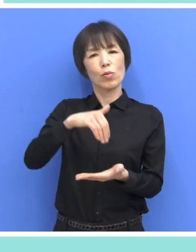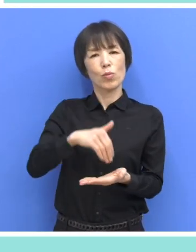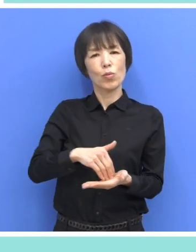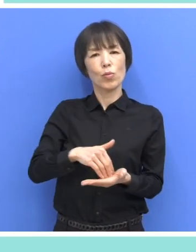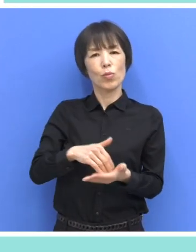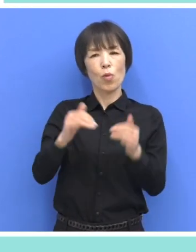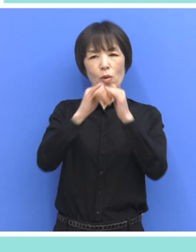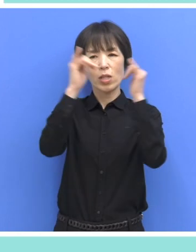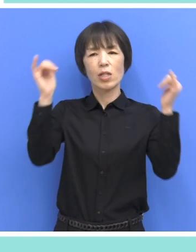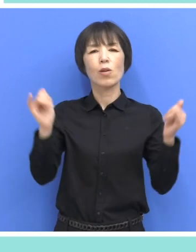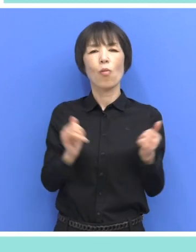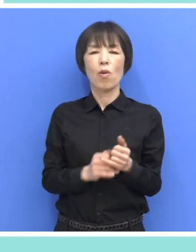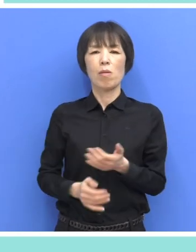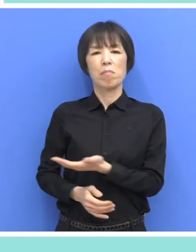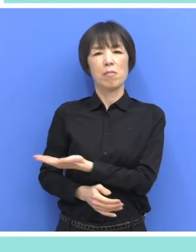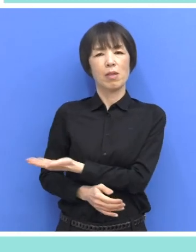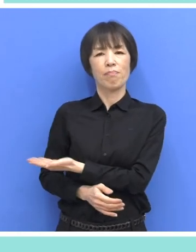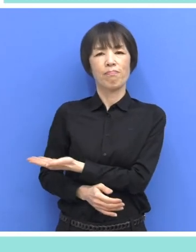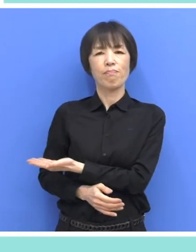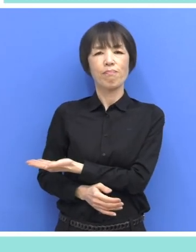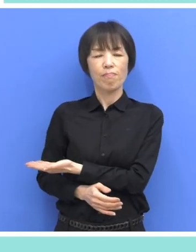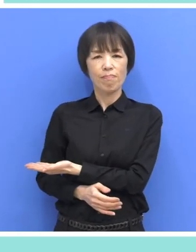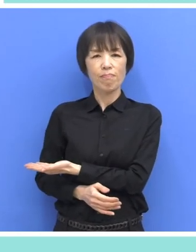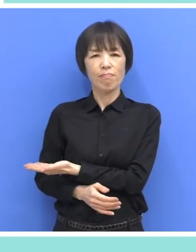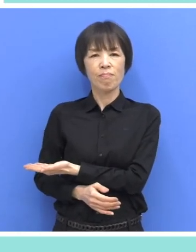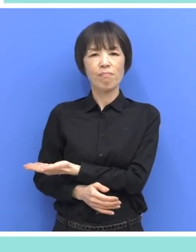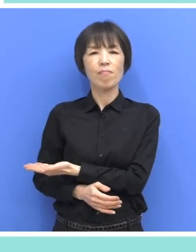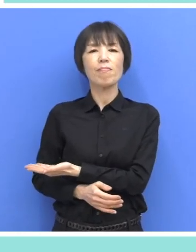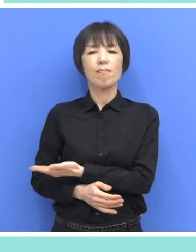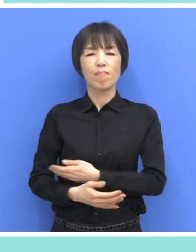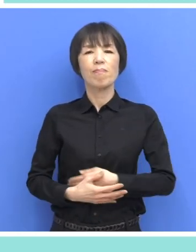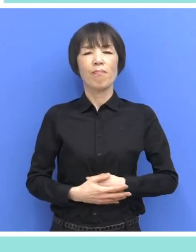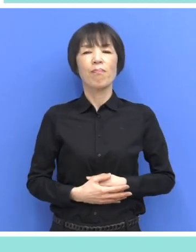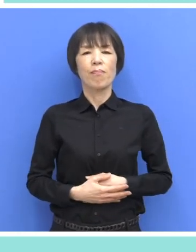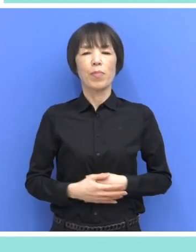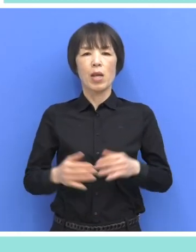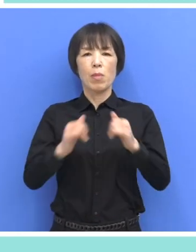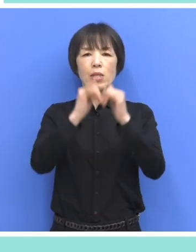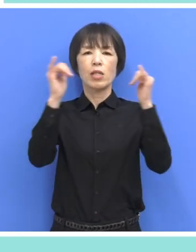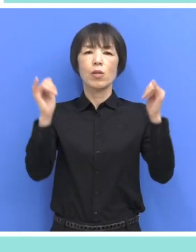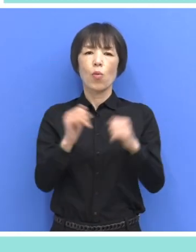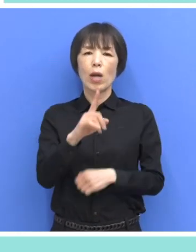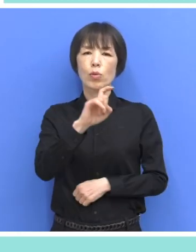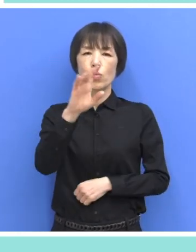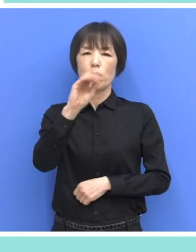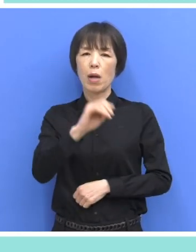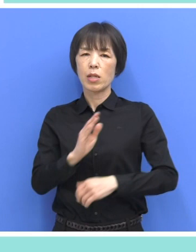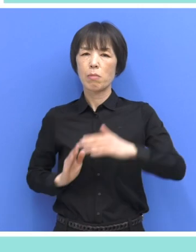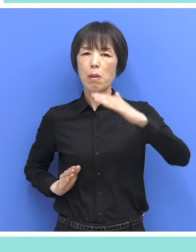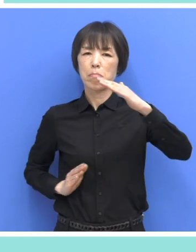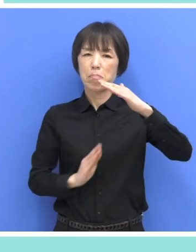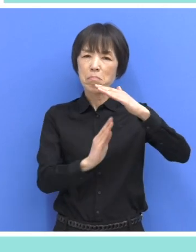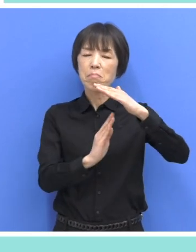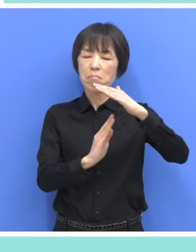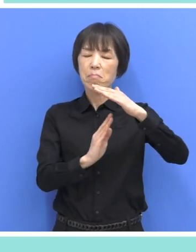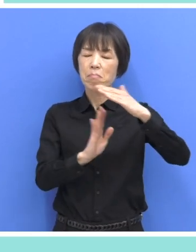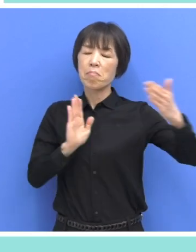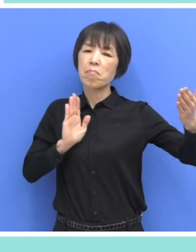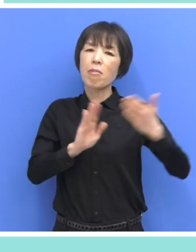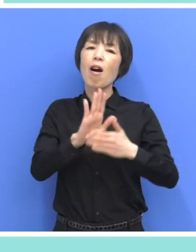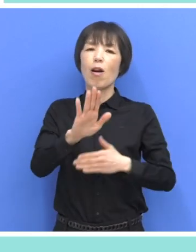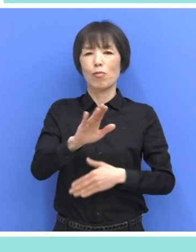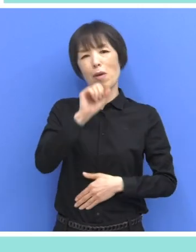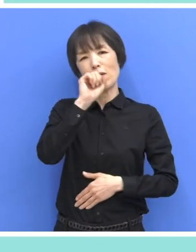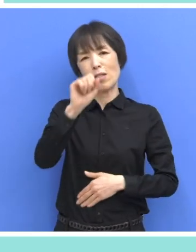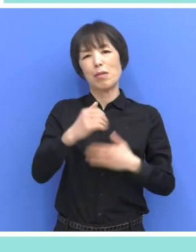が住基上98,354人いらっしゃって、もう人口10万人まではもう目前に迫ってます。で、これは